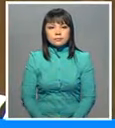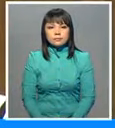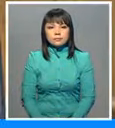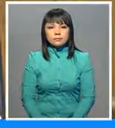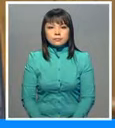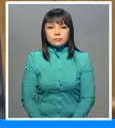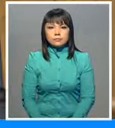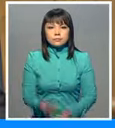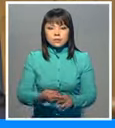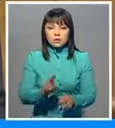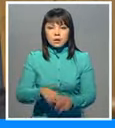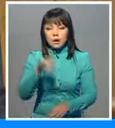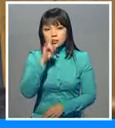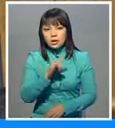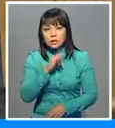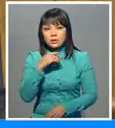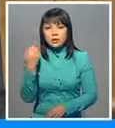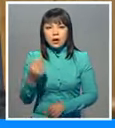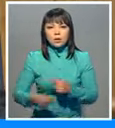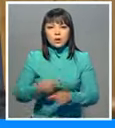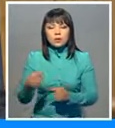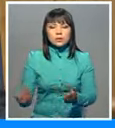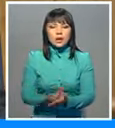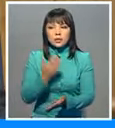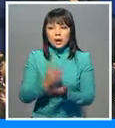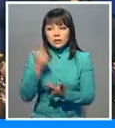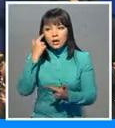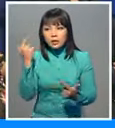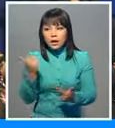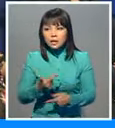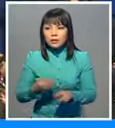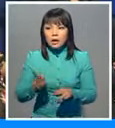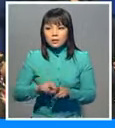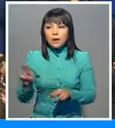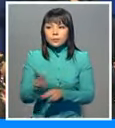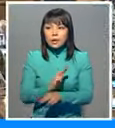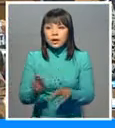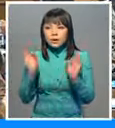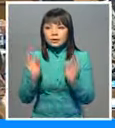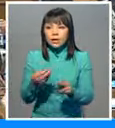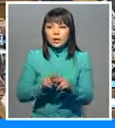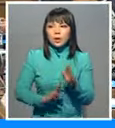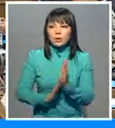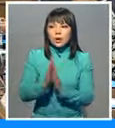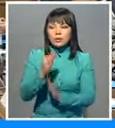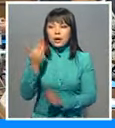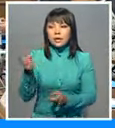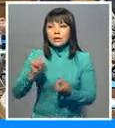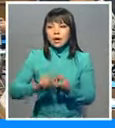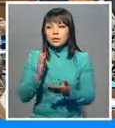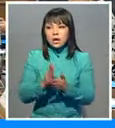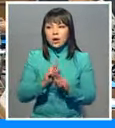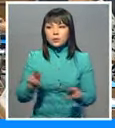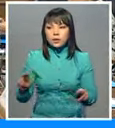Еліміздің болашағы Қазақстанның жаңа ұрпақтарының білімді де тәрбиелі саналы болып өсу тікелей ұстаздар